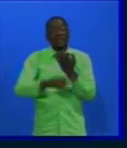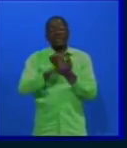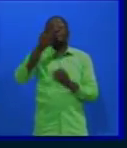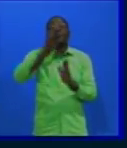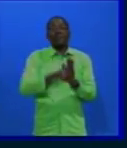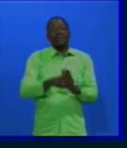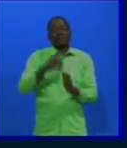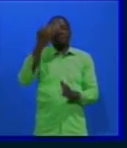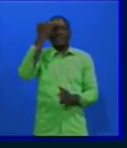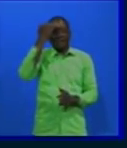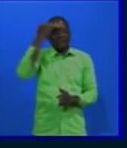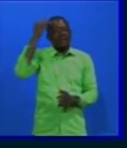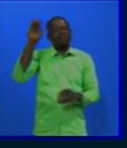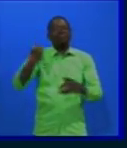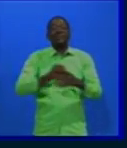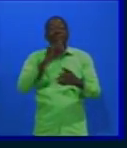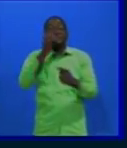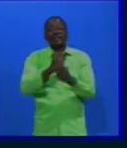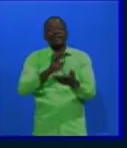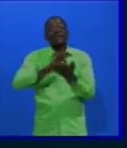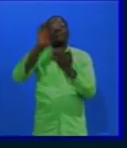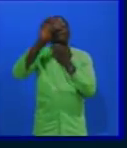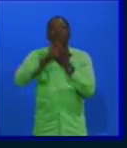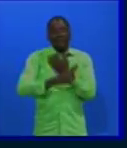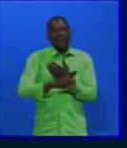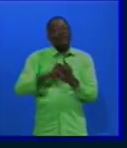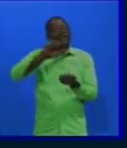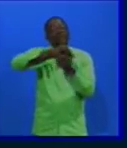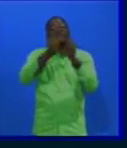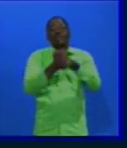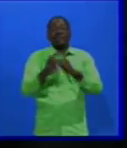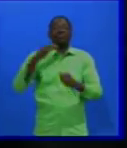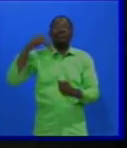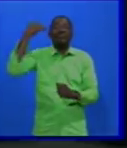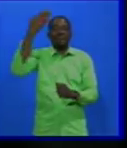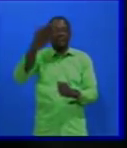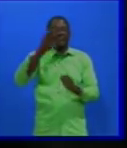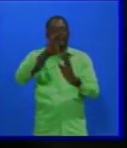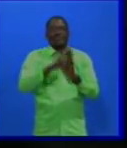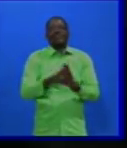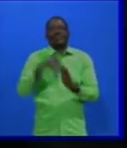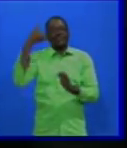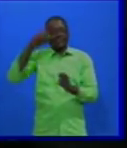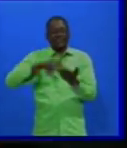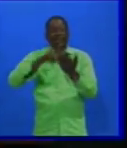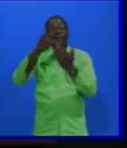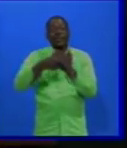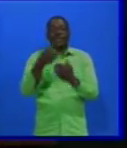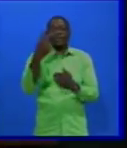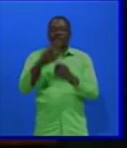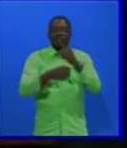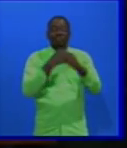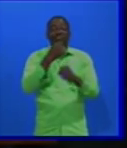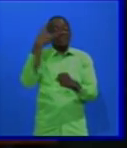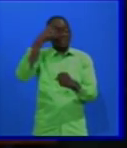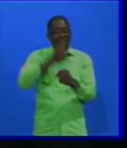Mattis quitterait ses fonctions fin février et qu'il nommerait un successeur prochainement. Il a salué, je cite, les progrès réalisés ces deux dernières années par Mattis.